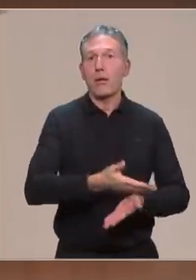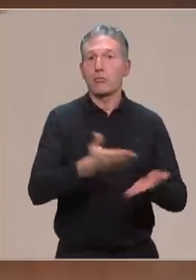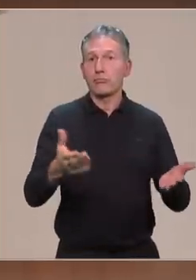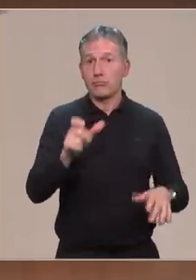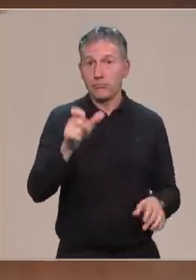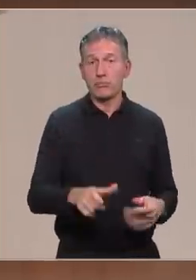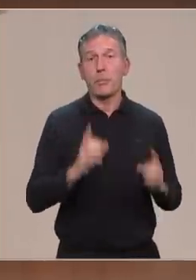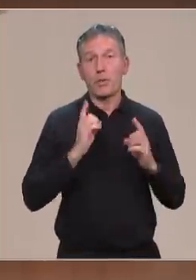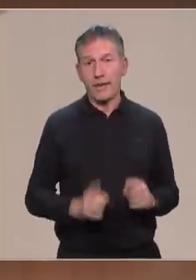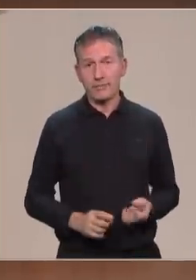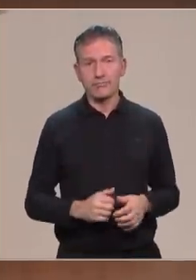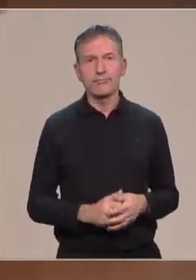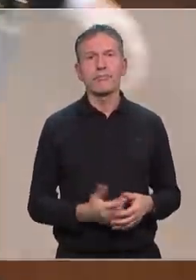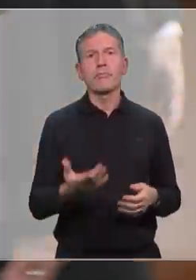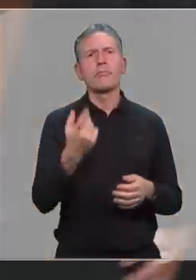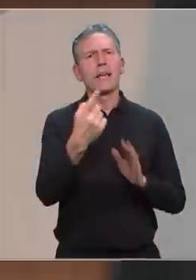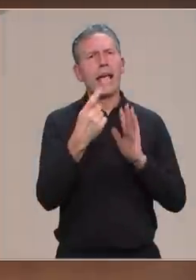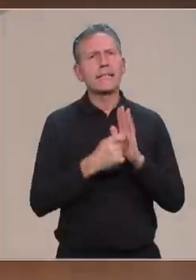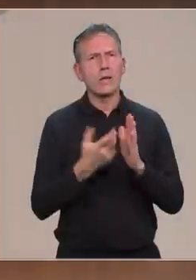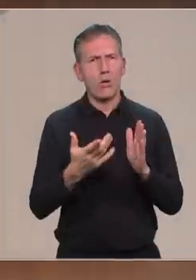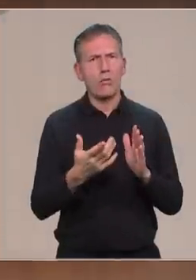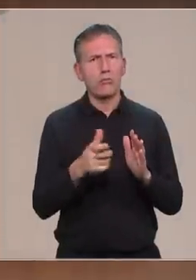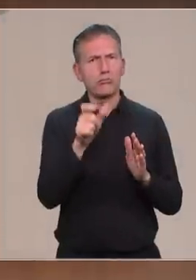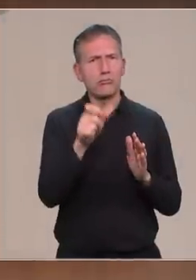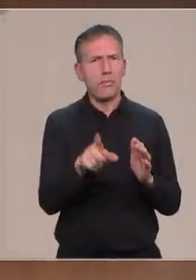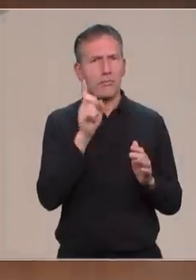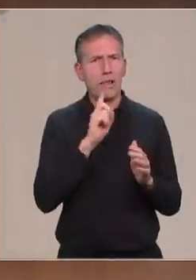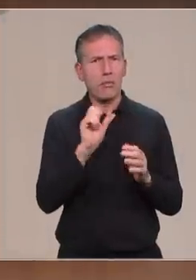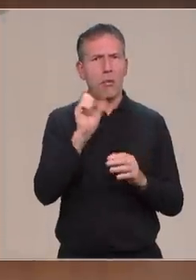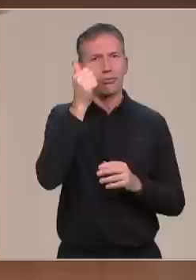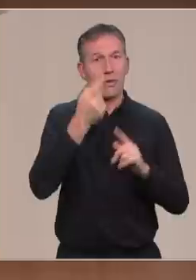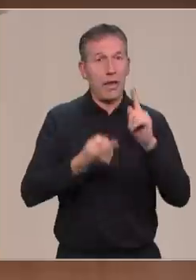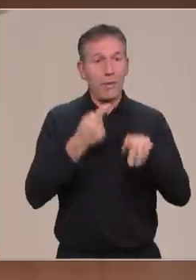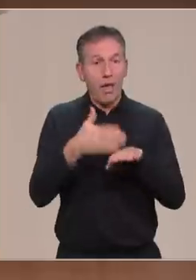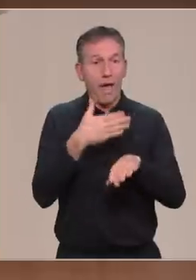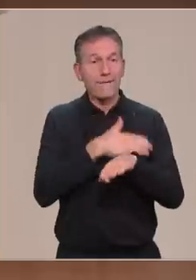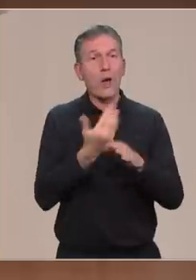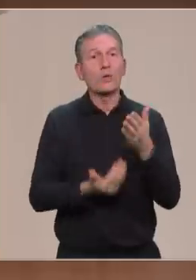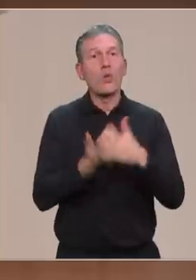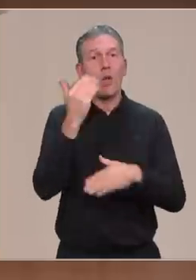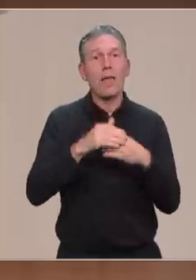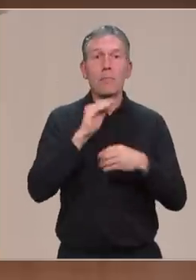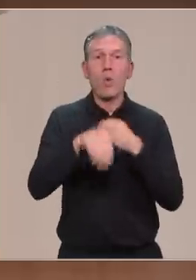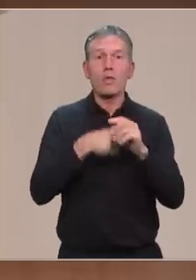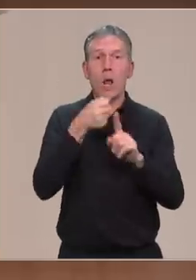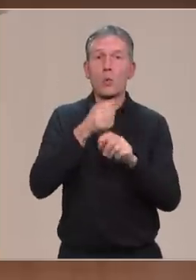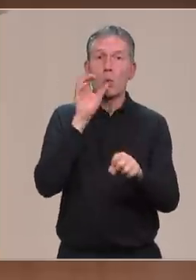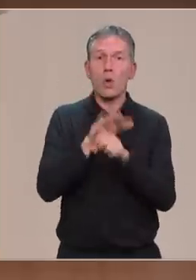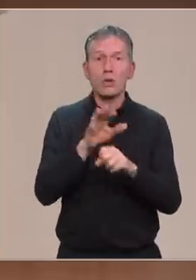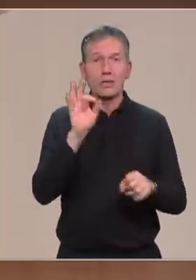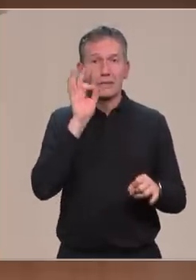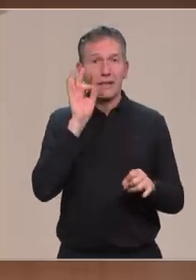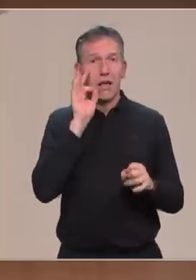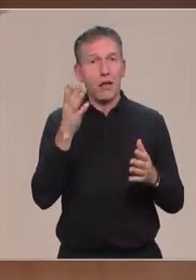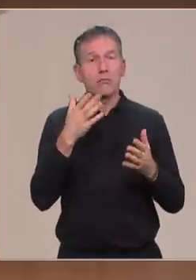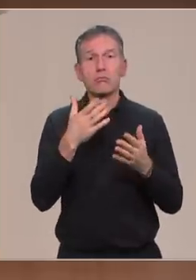la députée Brigitte Lizot. Votre question, Madame la députée, est essentielle à l'avant-veille de la Journée mondiale de lutte contre le sida et alors que les données